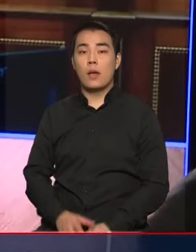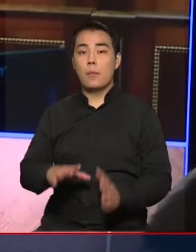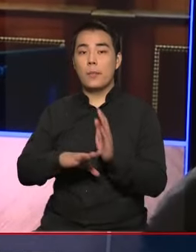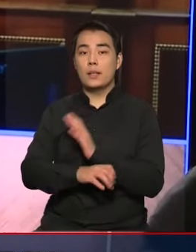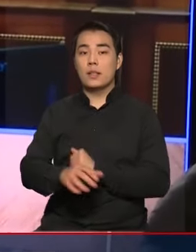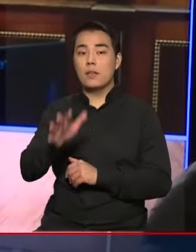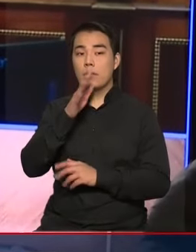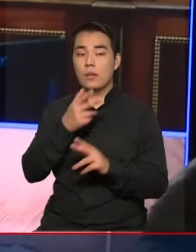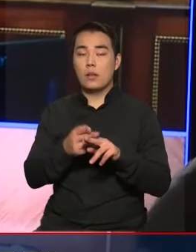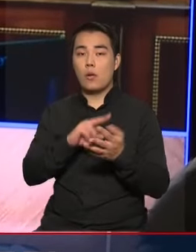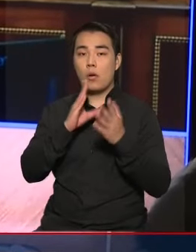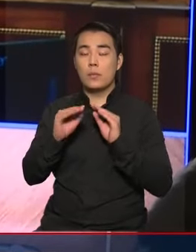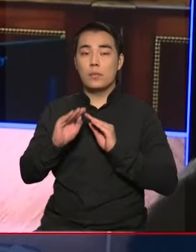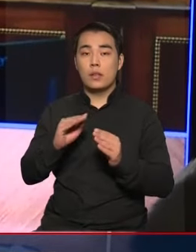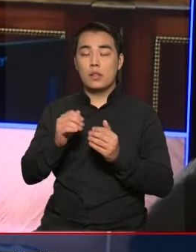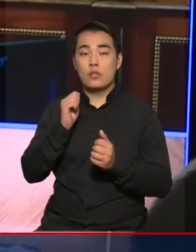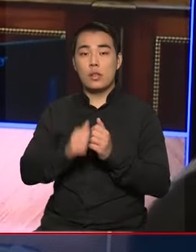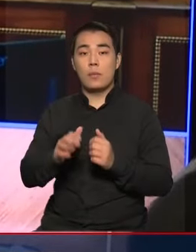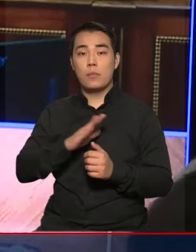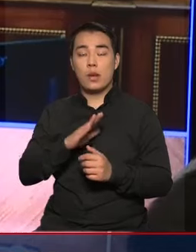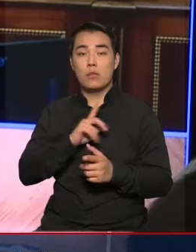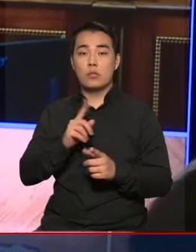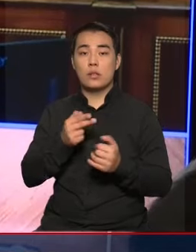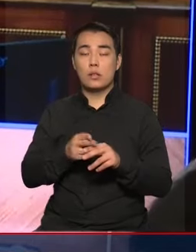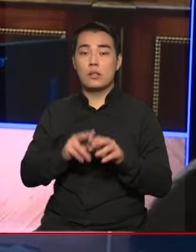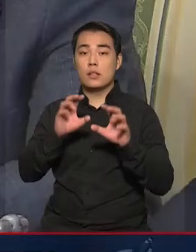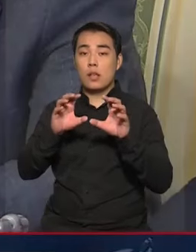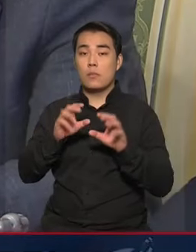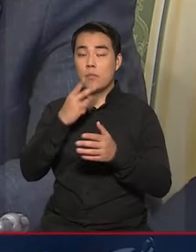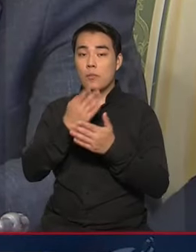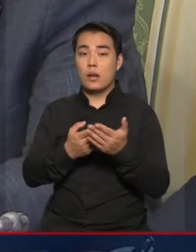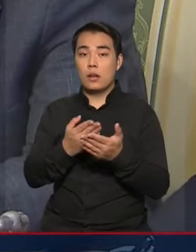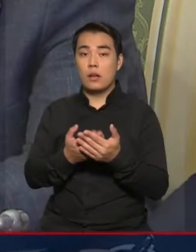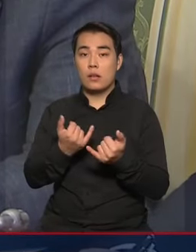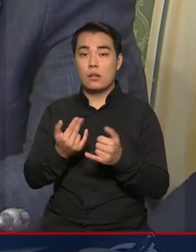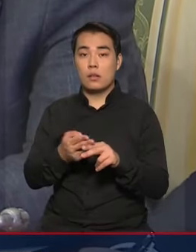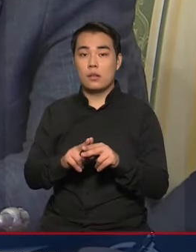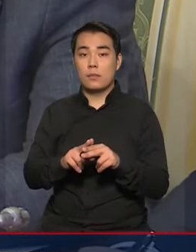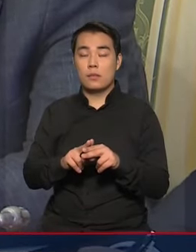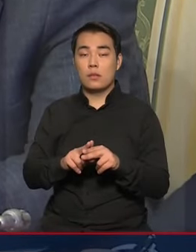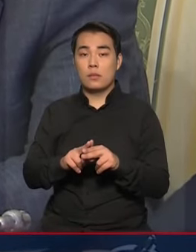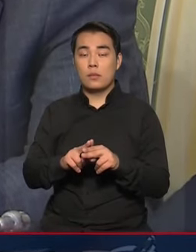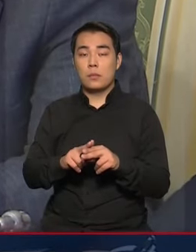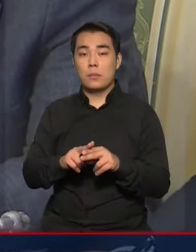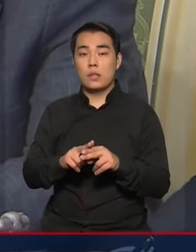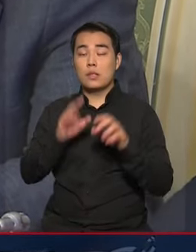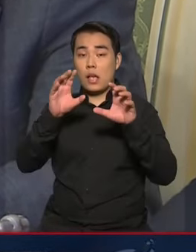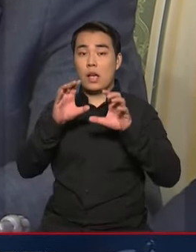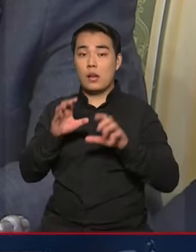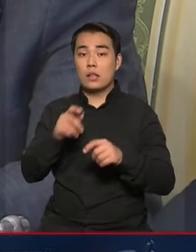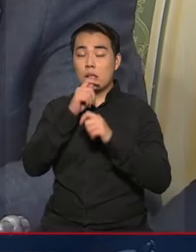уақытта жекелеген азаматтар мен бірқатар қоғамдық ұйымдар тарапынан белгілі бір жаңа